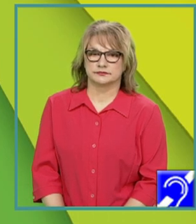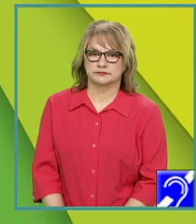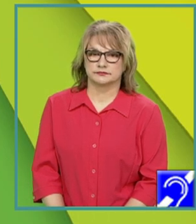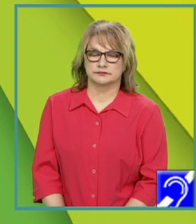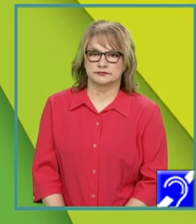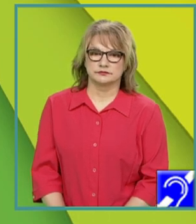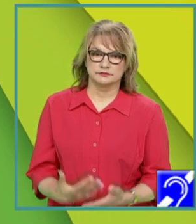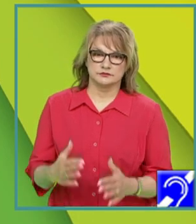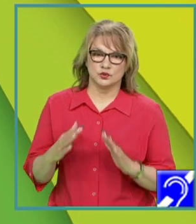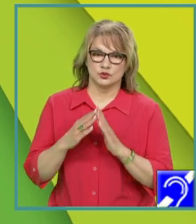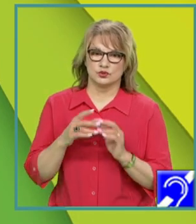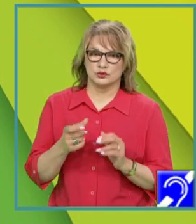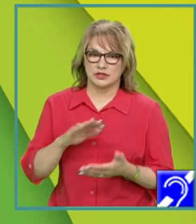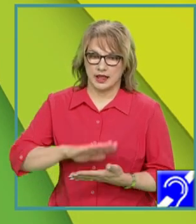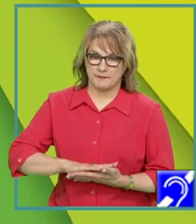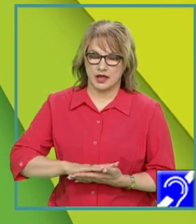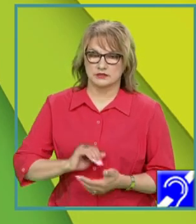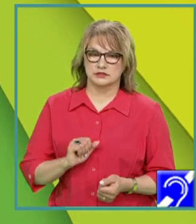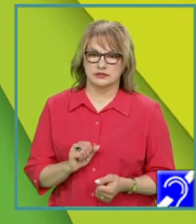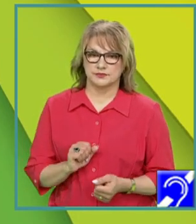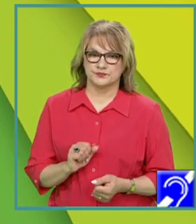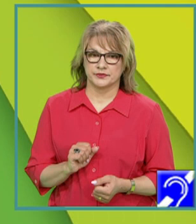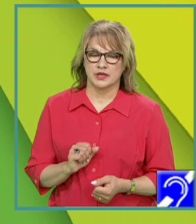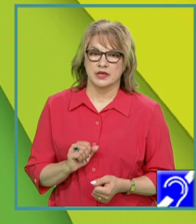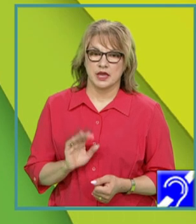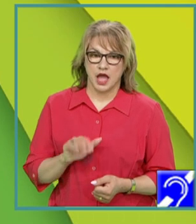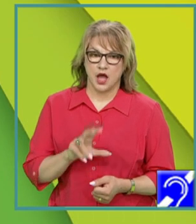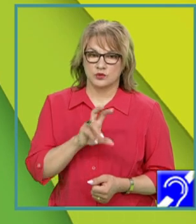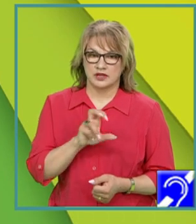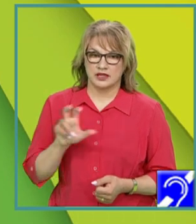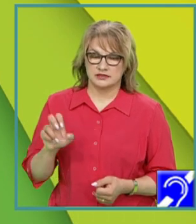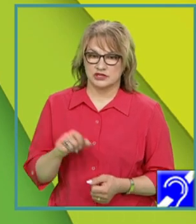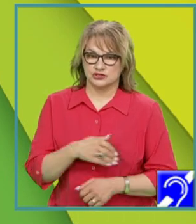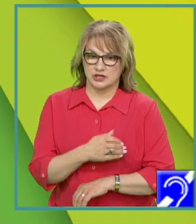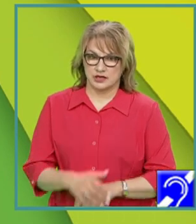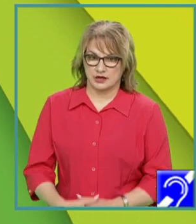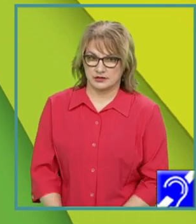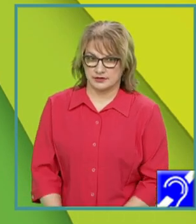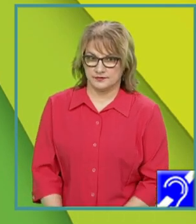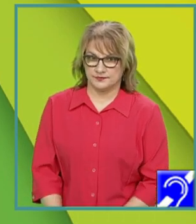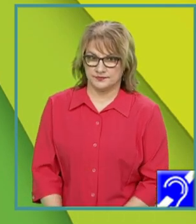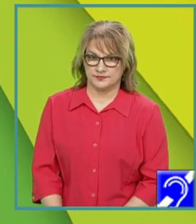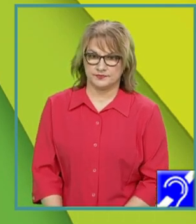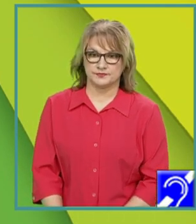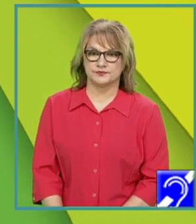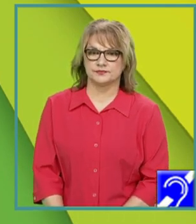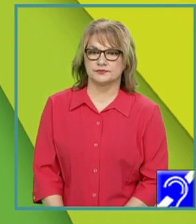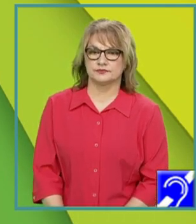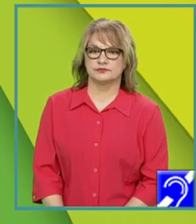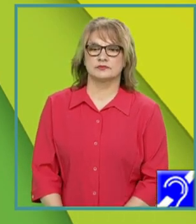nici unghiurile de la bază au 30 de grade